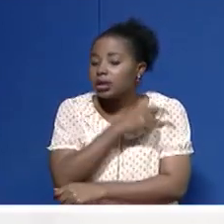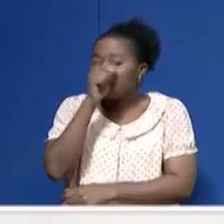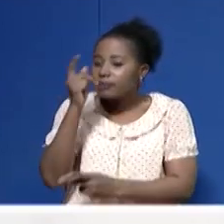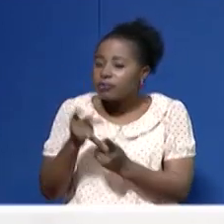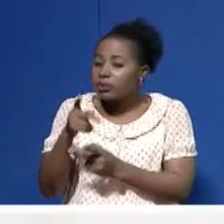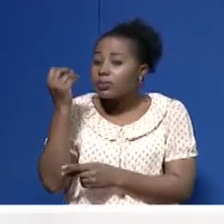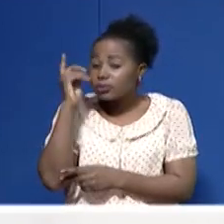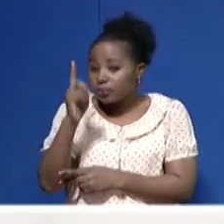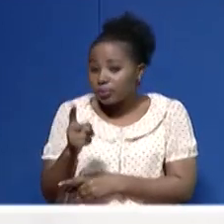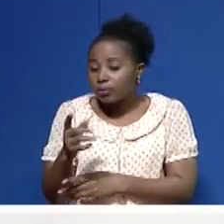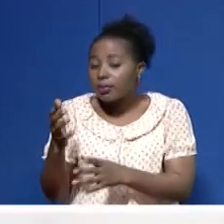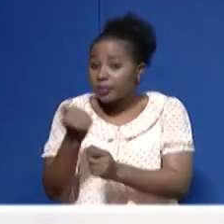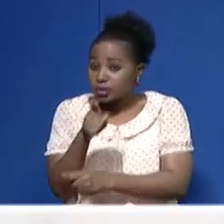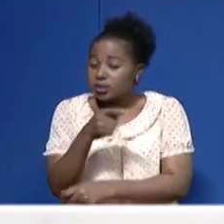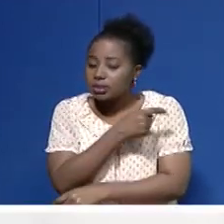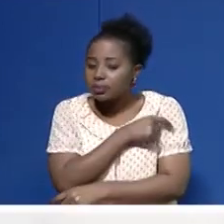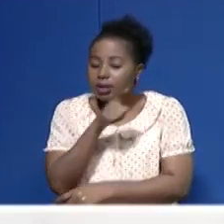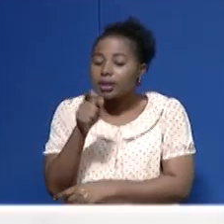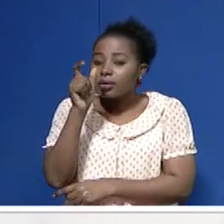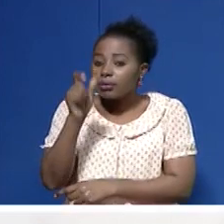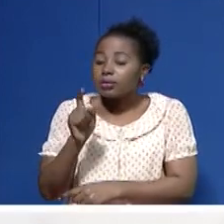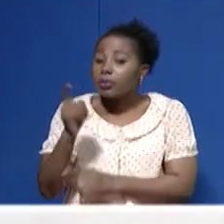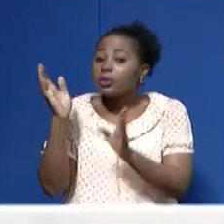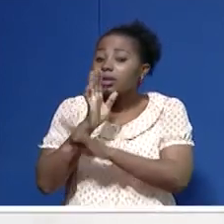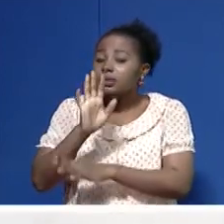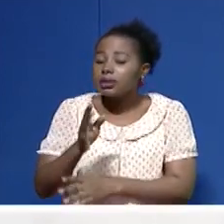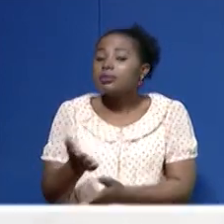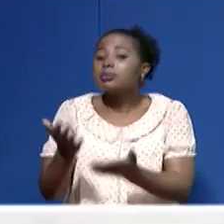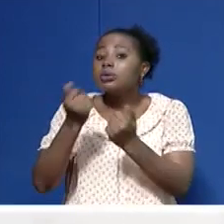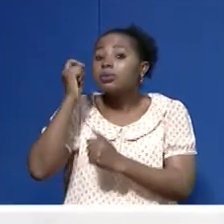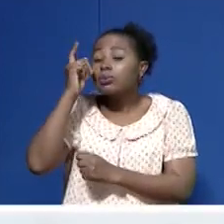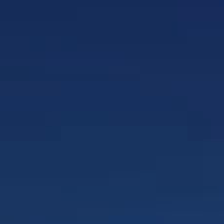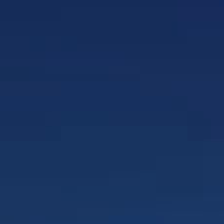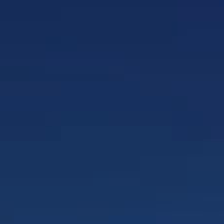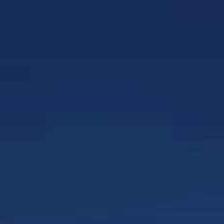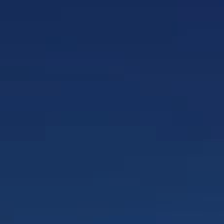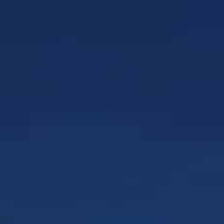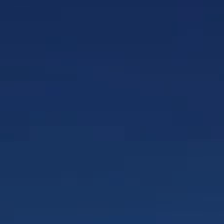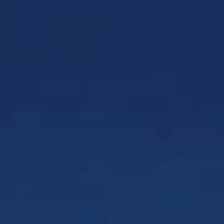wale ambao wameweza kutibika ni wale tu ambao dalili zao ziliweza kugunduliwa mapema zaidi.